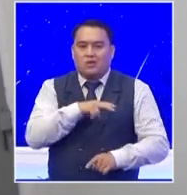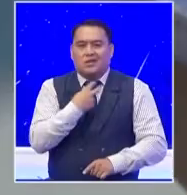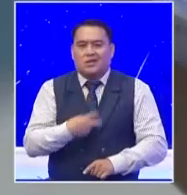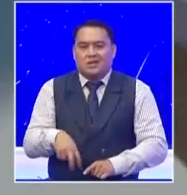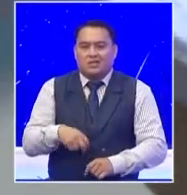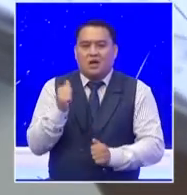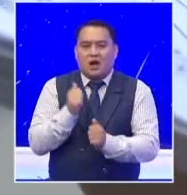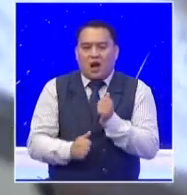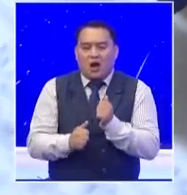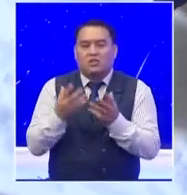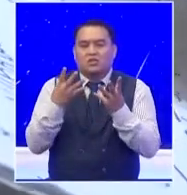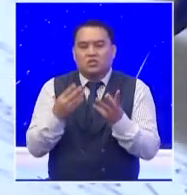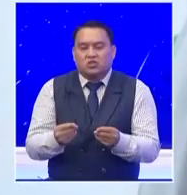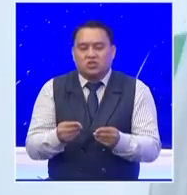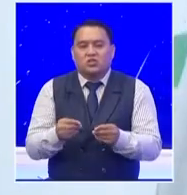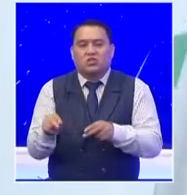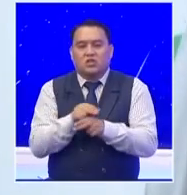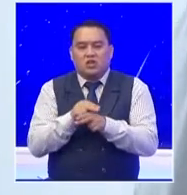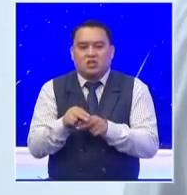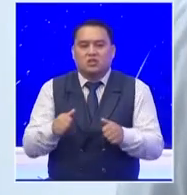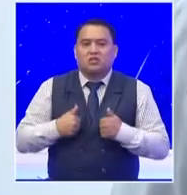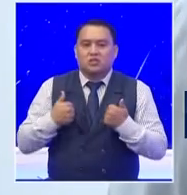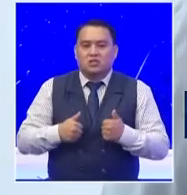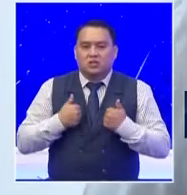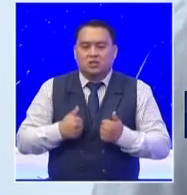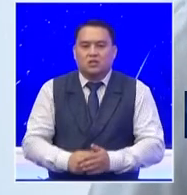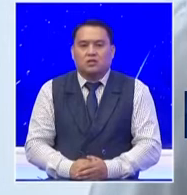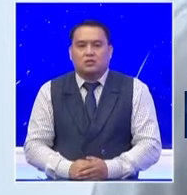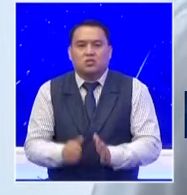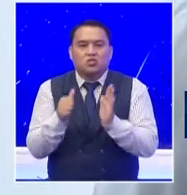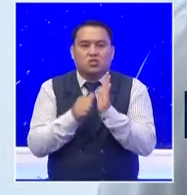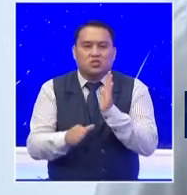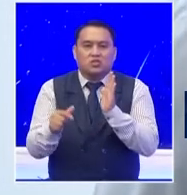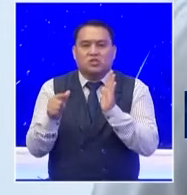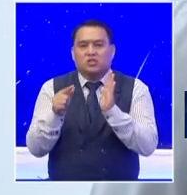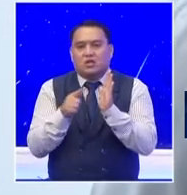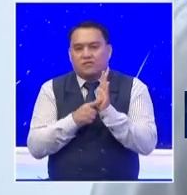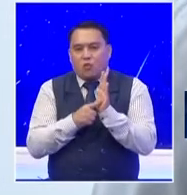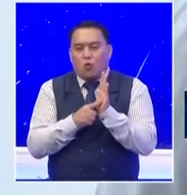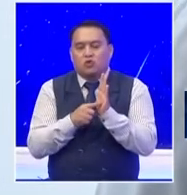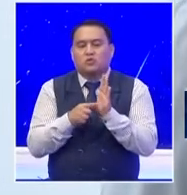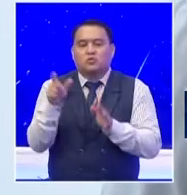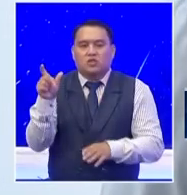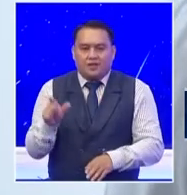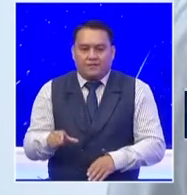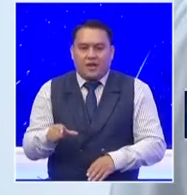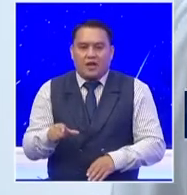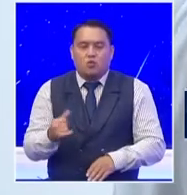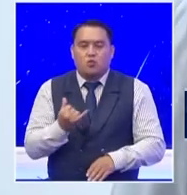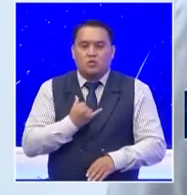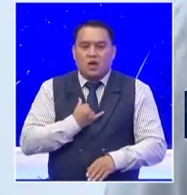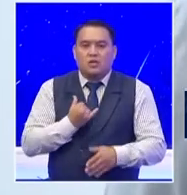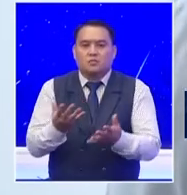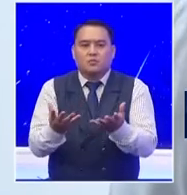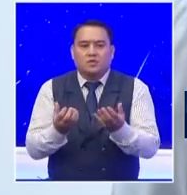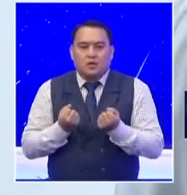они ежедневно борются за жизни пациентов. Врачей у нас 68 всего, но в данное время мы